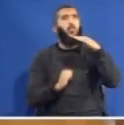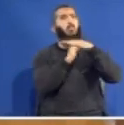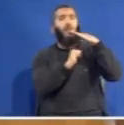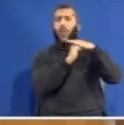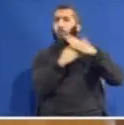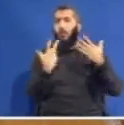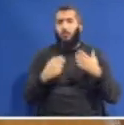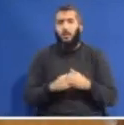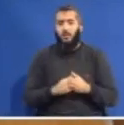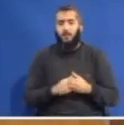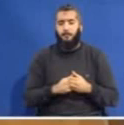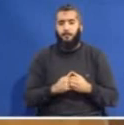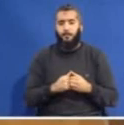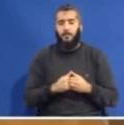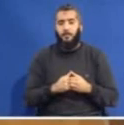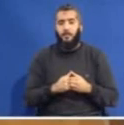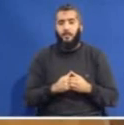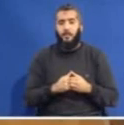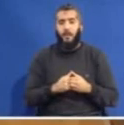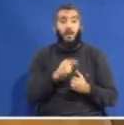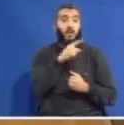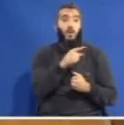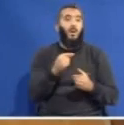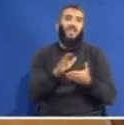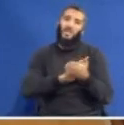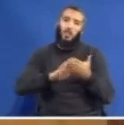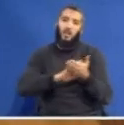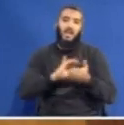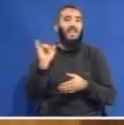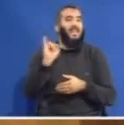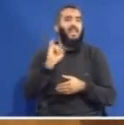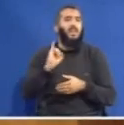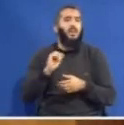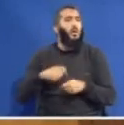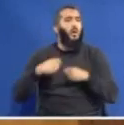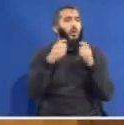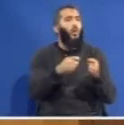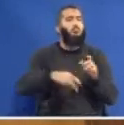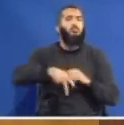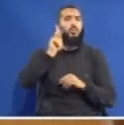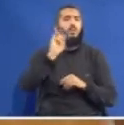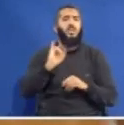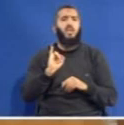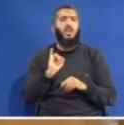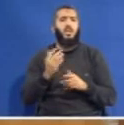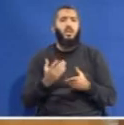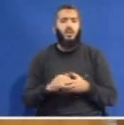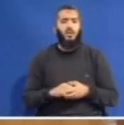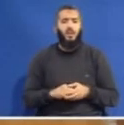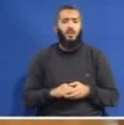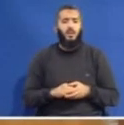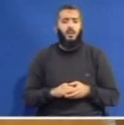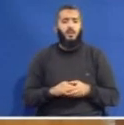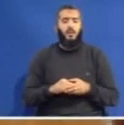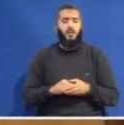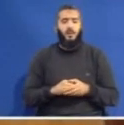أن يرفعوا أسعار أكثر من هذا. قالوا الآن من فضلك إحنا ما نقدرناش نرفع أكثر من هذا، عرفنا